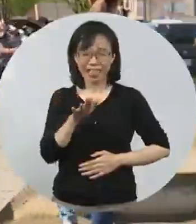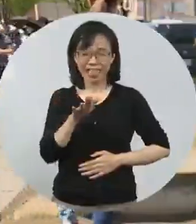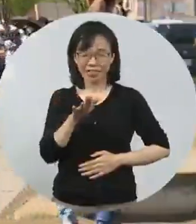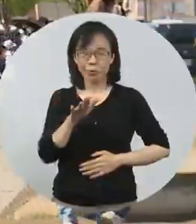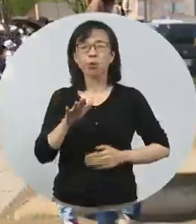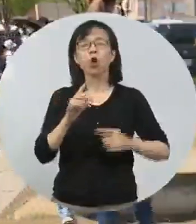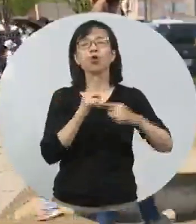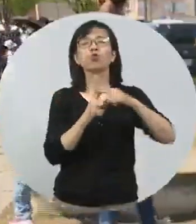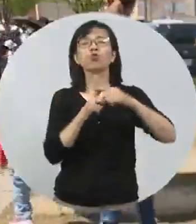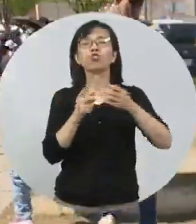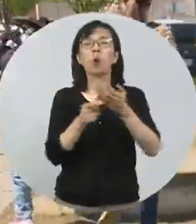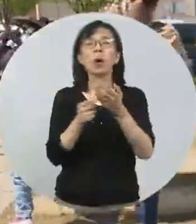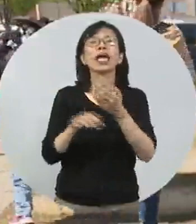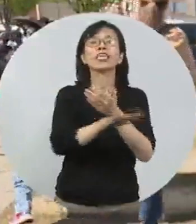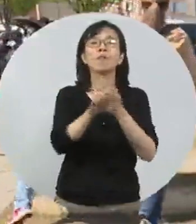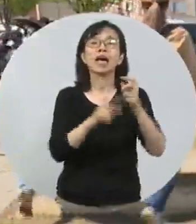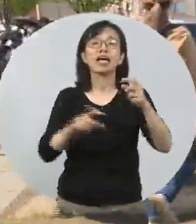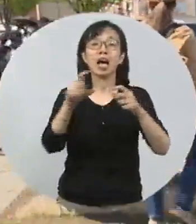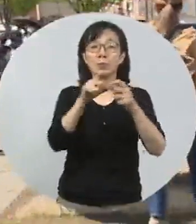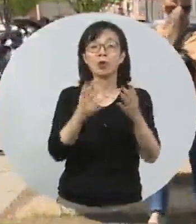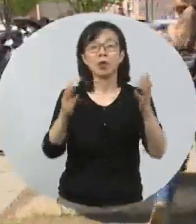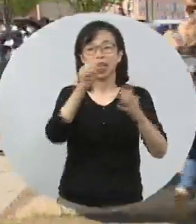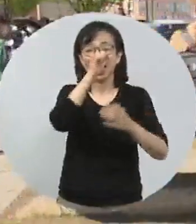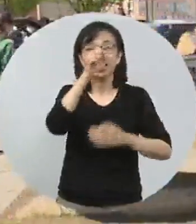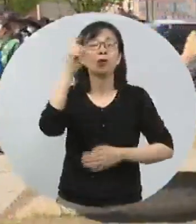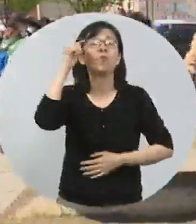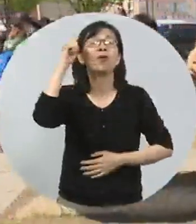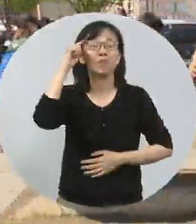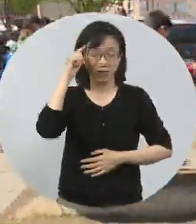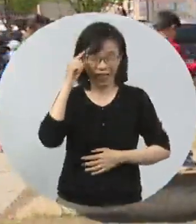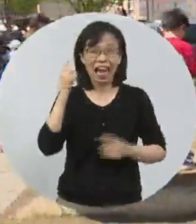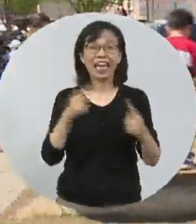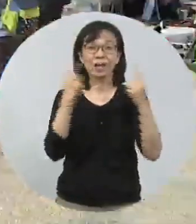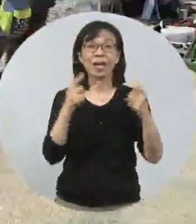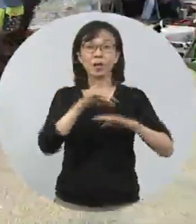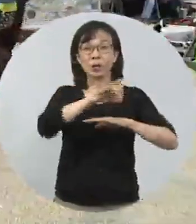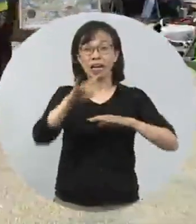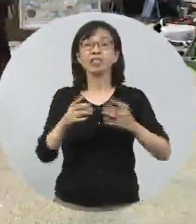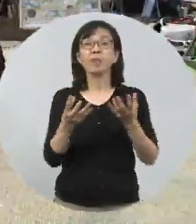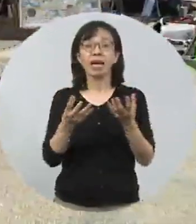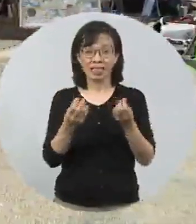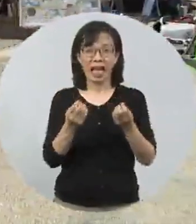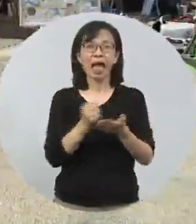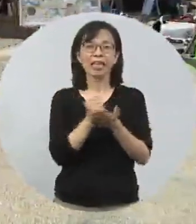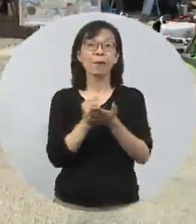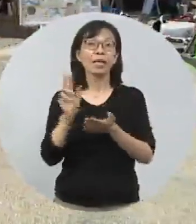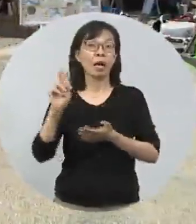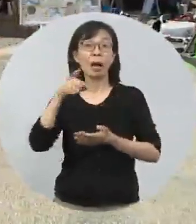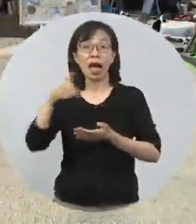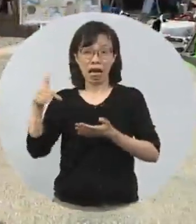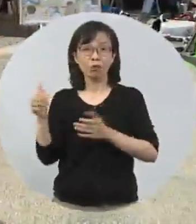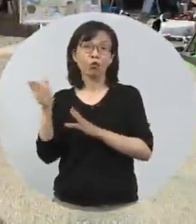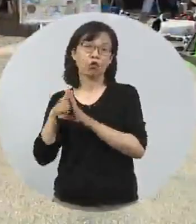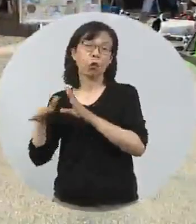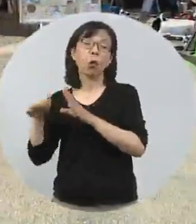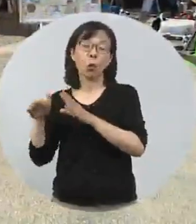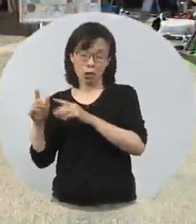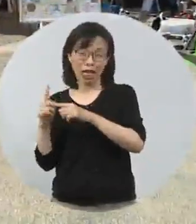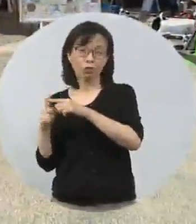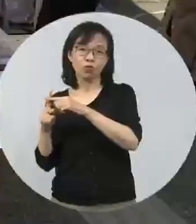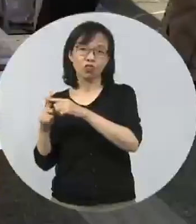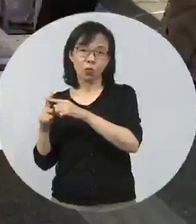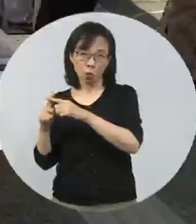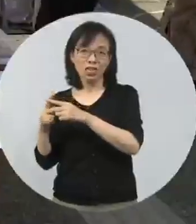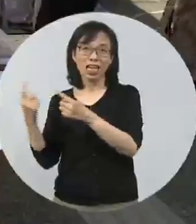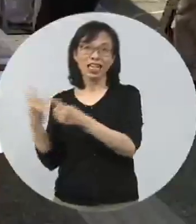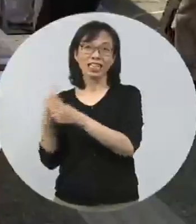辻堂駅前がもっともっと盛り上がるといいなと思ってイベントを企画しました。たまたまラズ湘南辻堂さんがリニューアルをするっていうタイミ